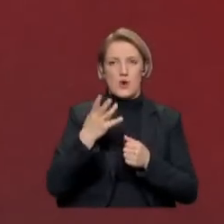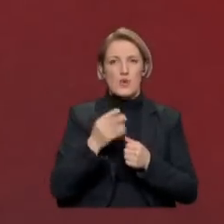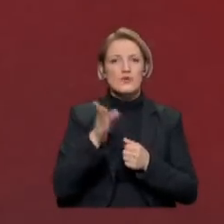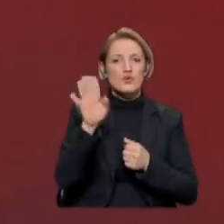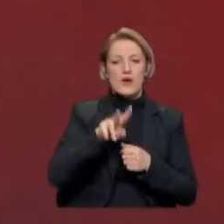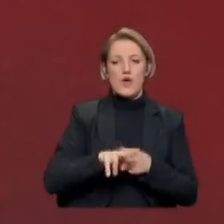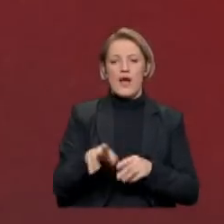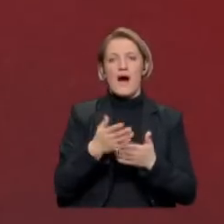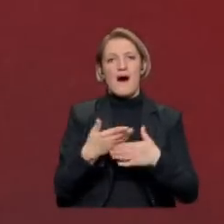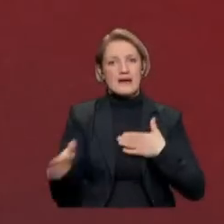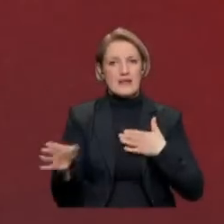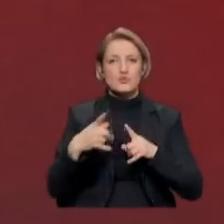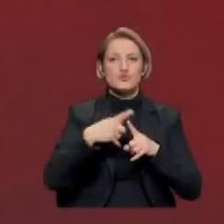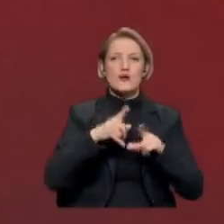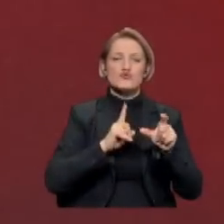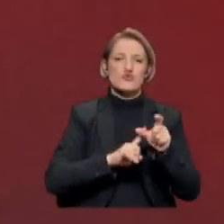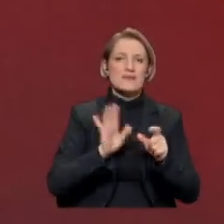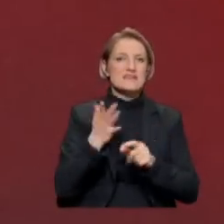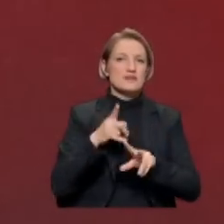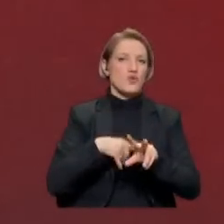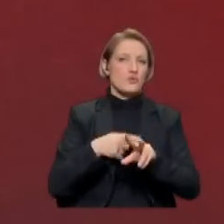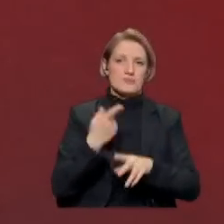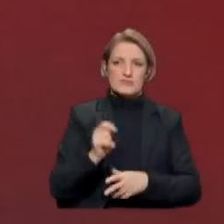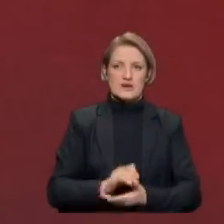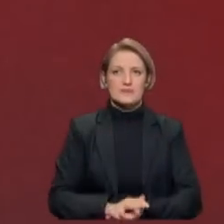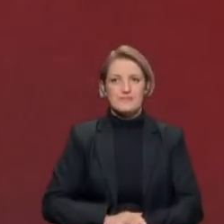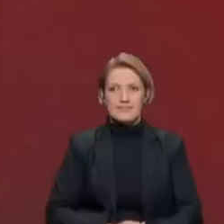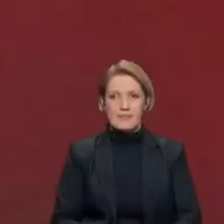yollara ayrılan Turhan Çömez nasıl yorumlar?